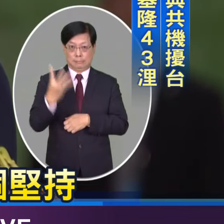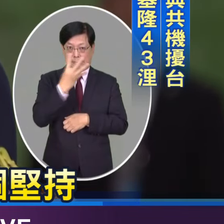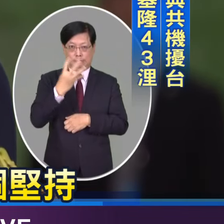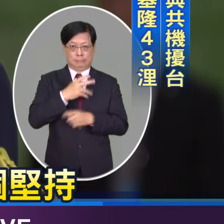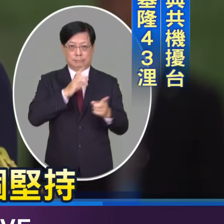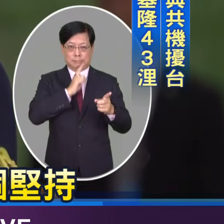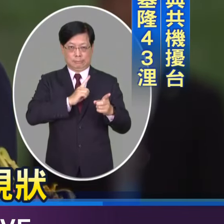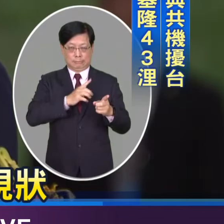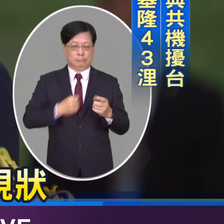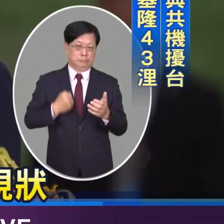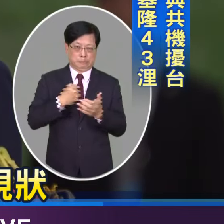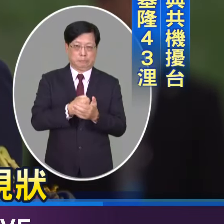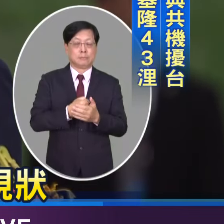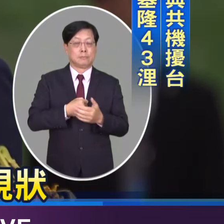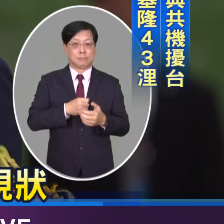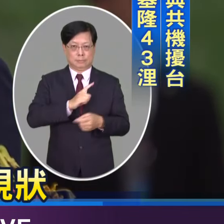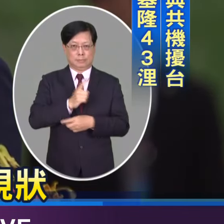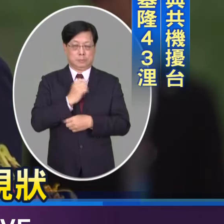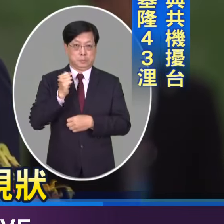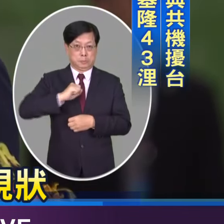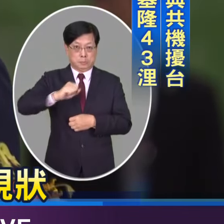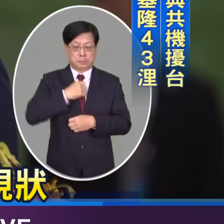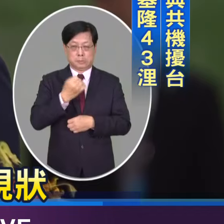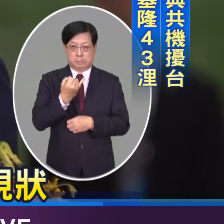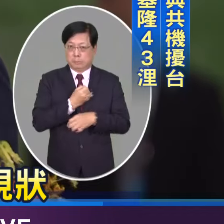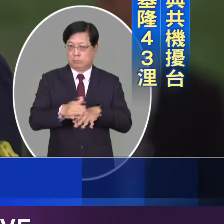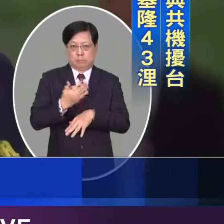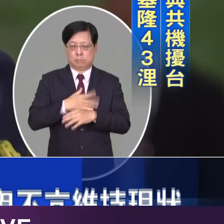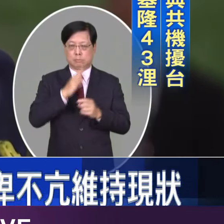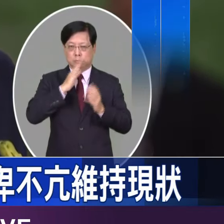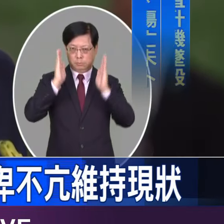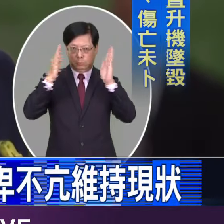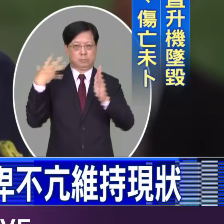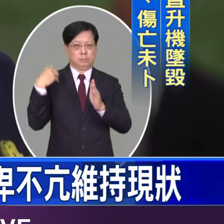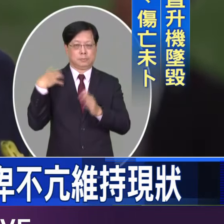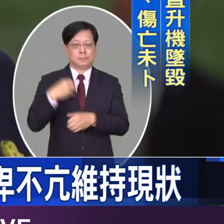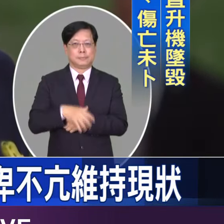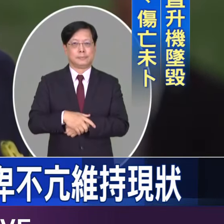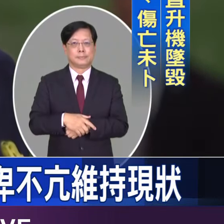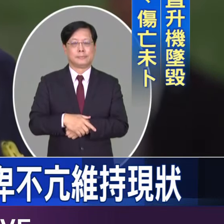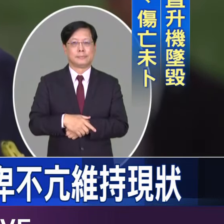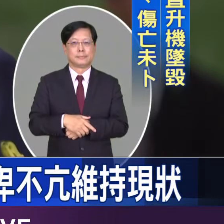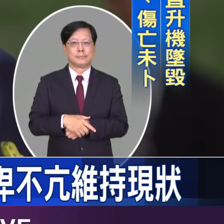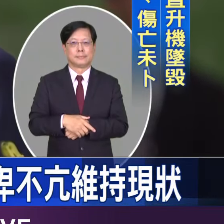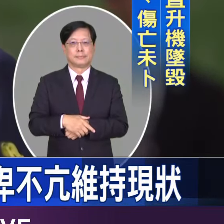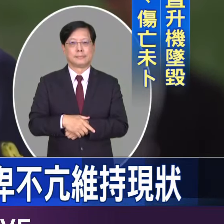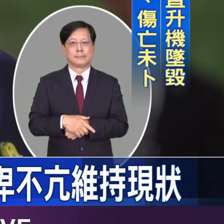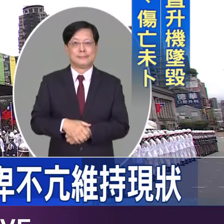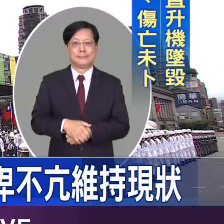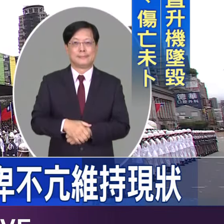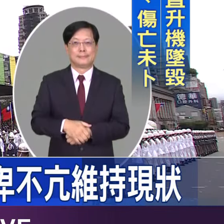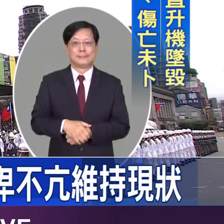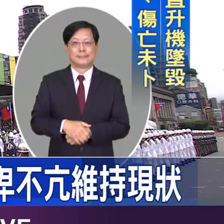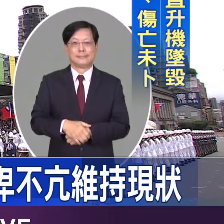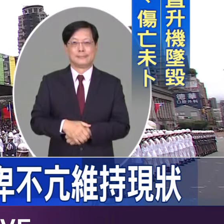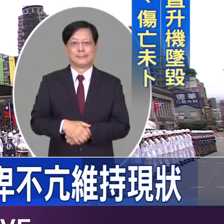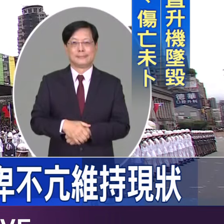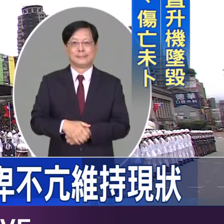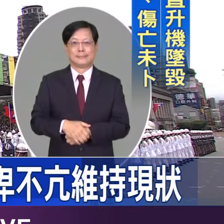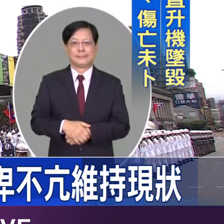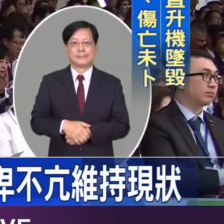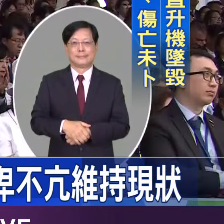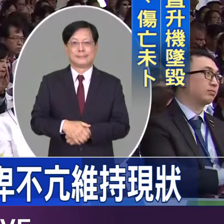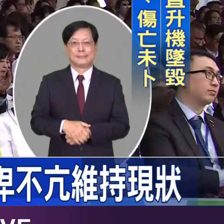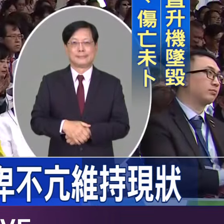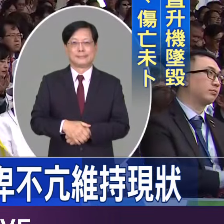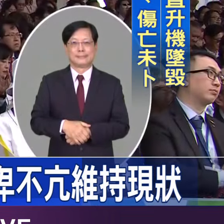持，不卑不亢，维持现状。 对外关系上延续蔡前总统的四个坚持，落实选前承诺的